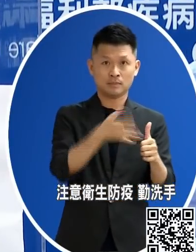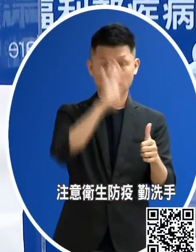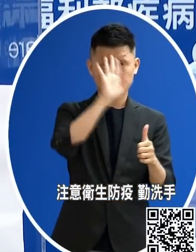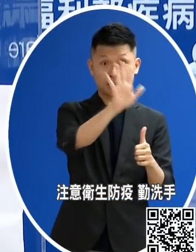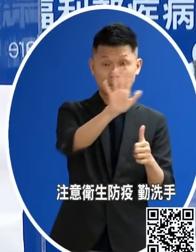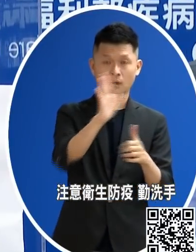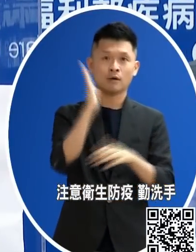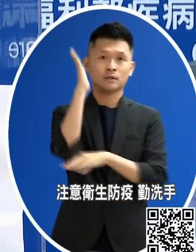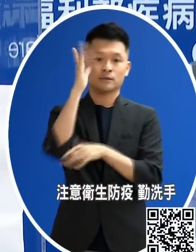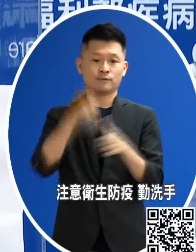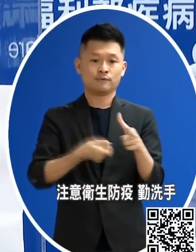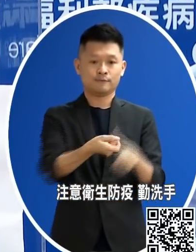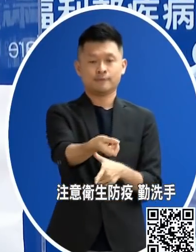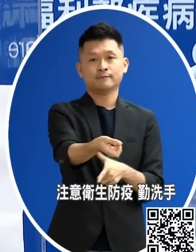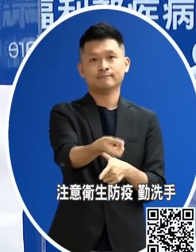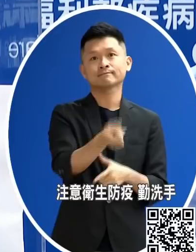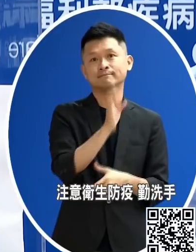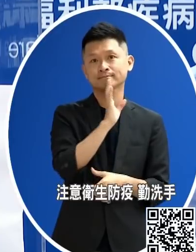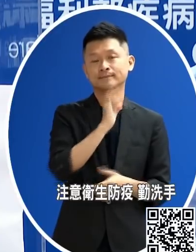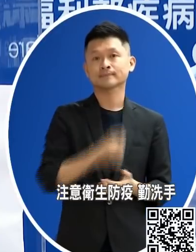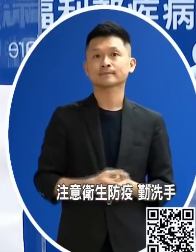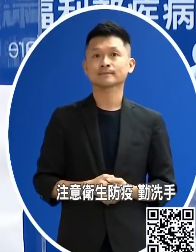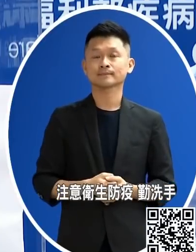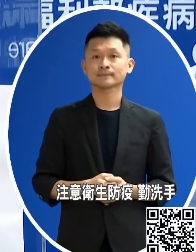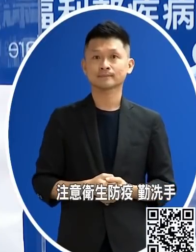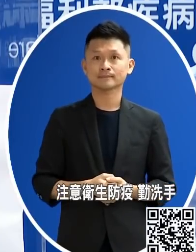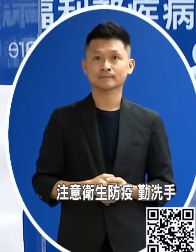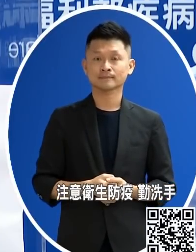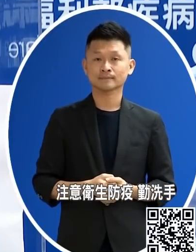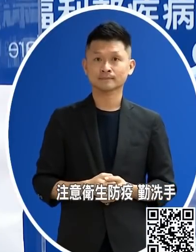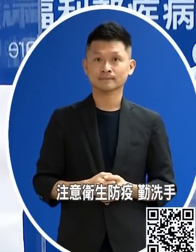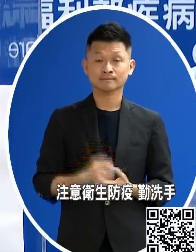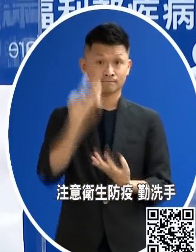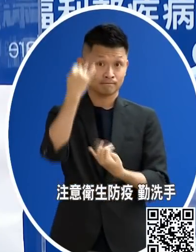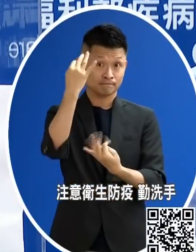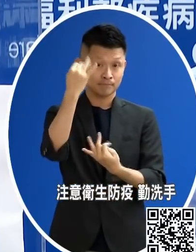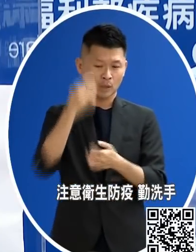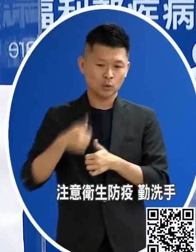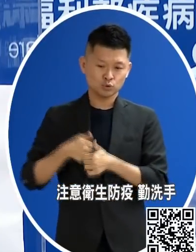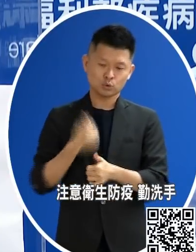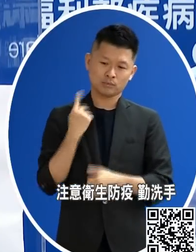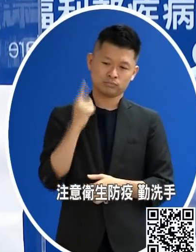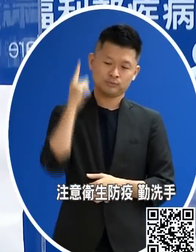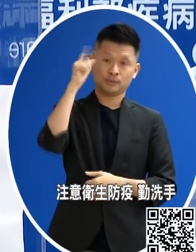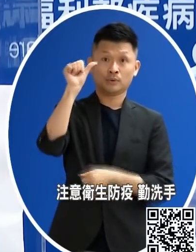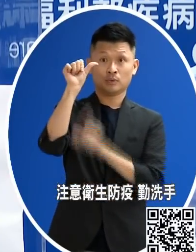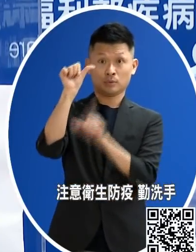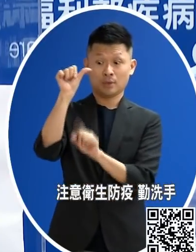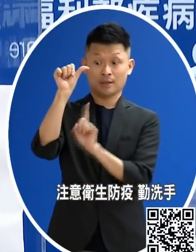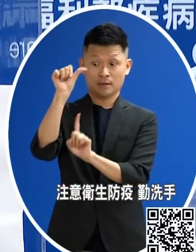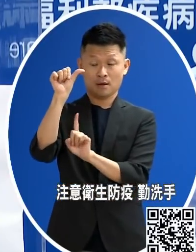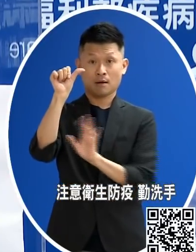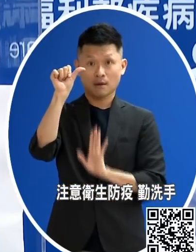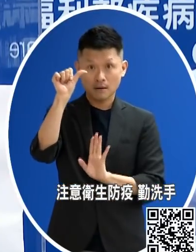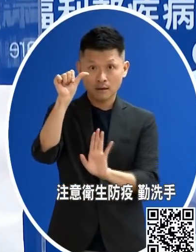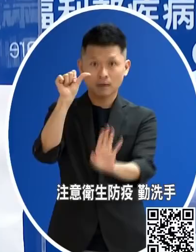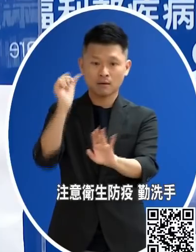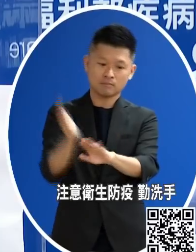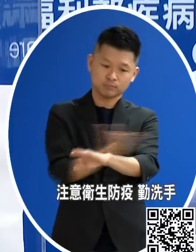个公费给付的项目。好，那开始给付日期我们追溯至5月1号起适用。